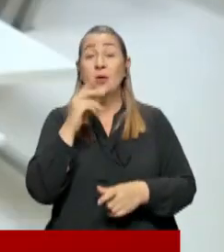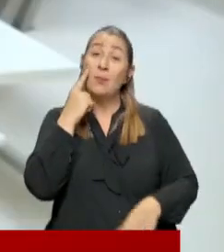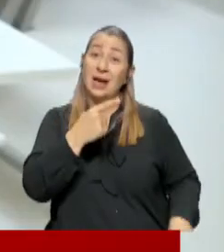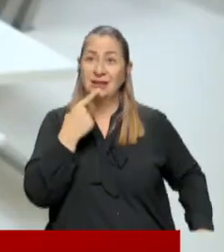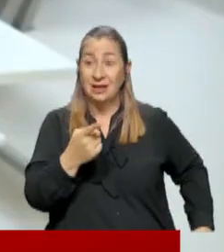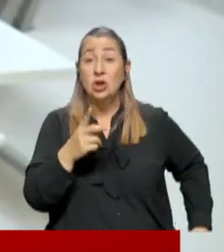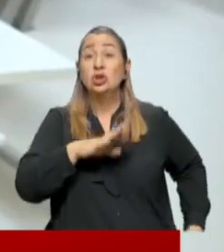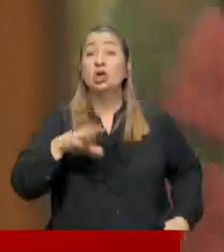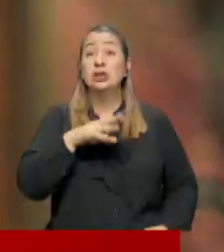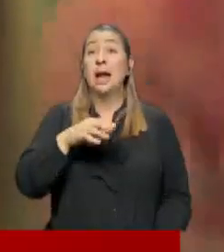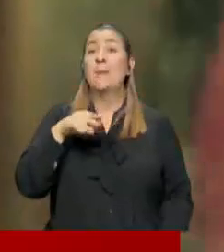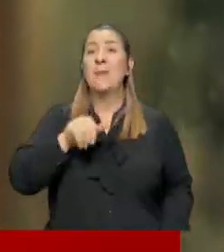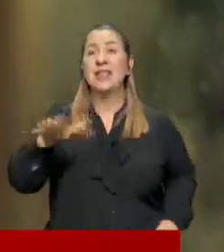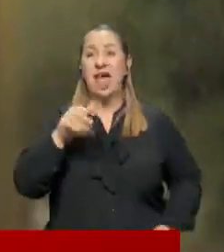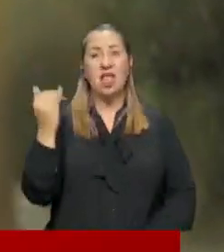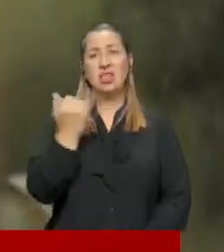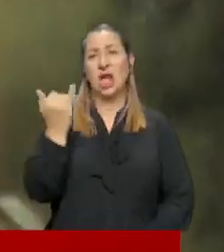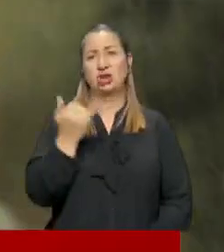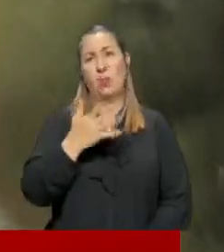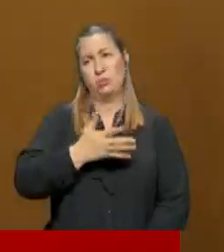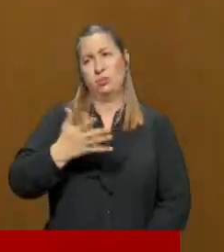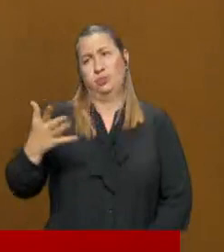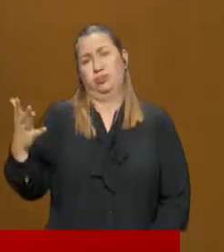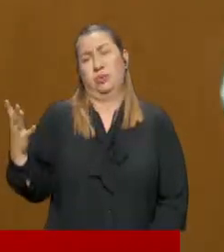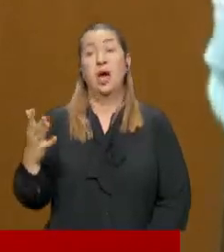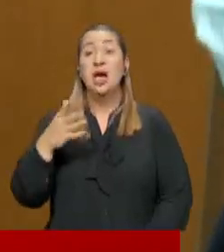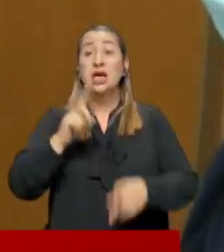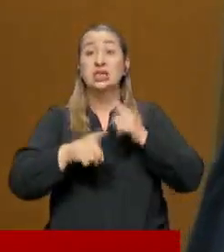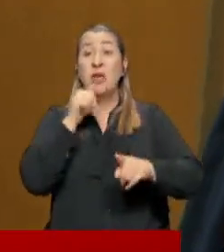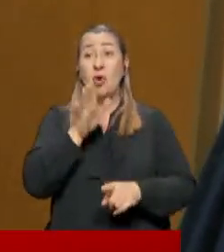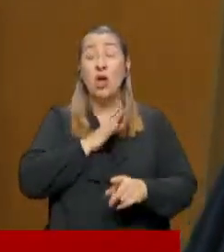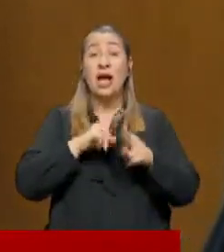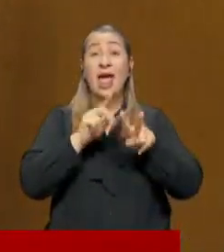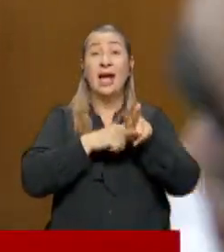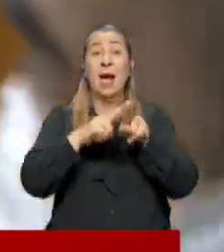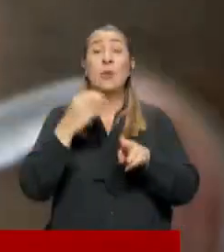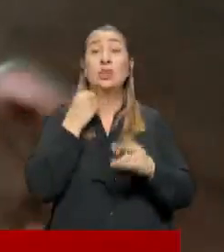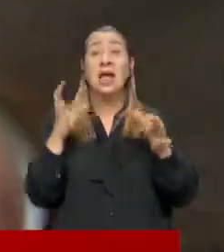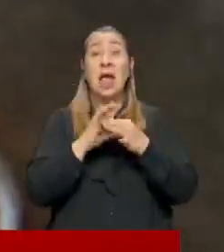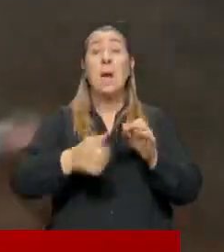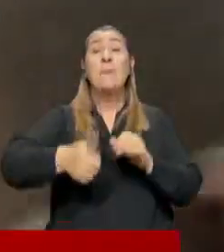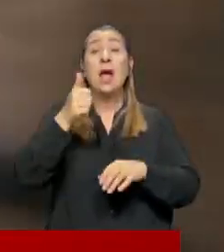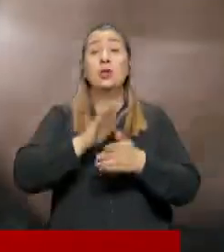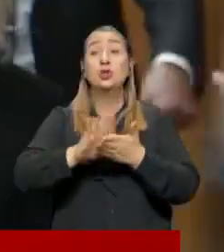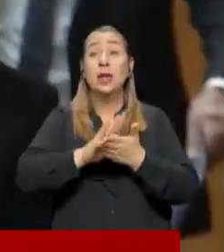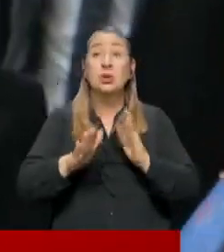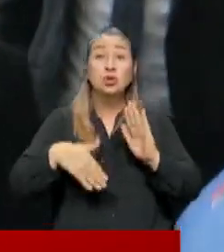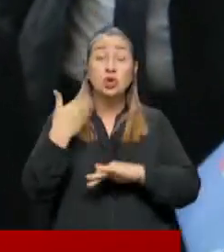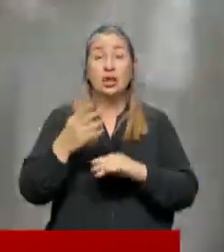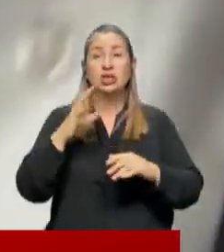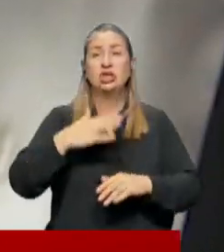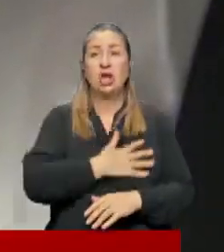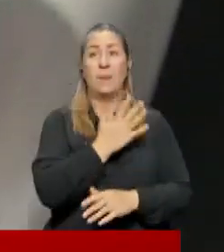randevu verdi sosyal medya üzerinden de tartışma alevlendi Kılıçdaroğlu KYK borçları ile ilgili bakanlık düzenlemesinden sonra